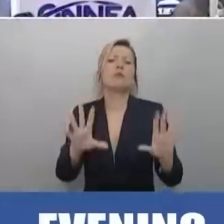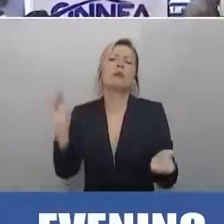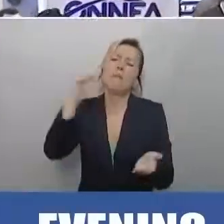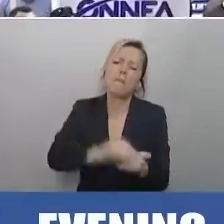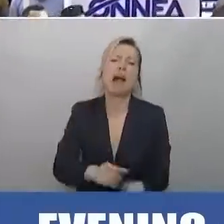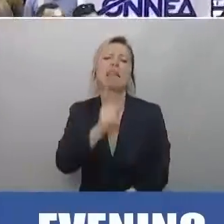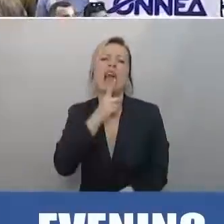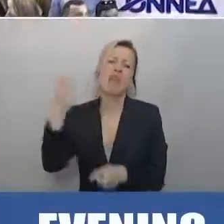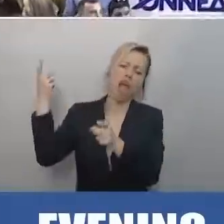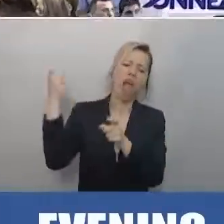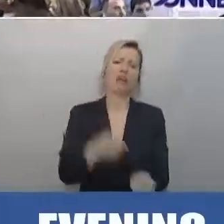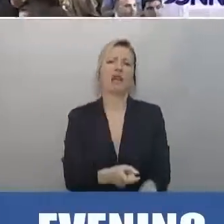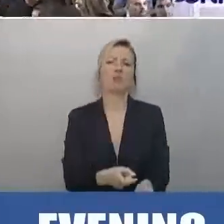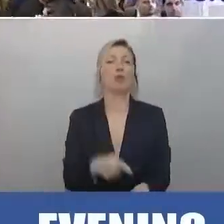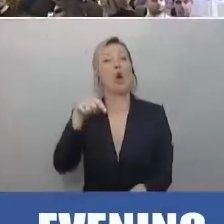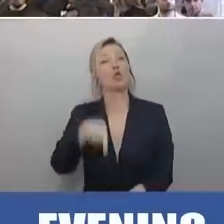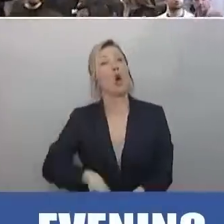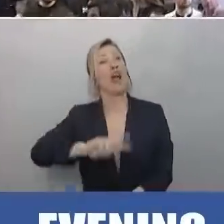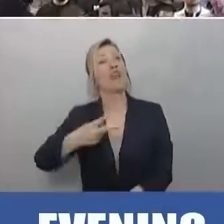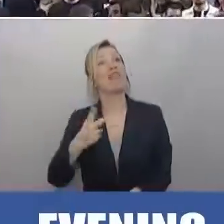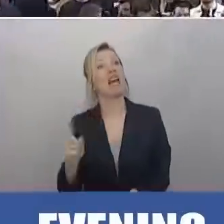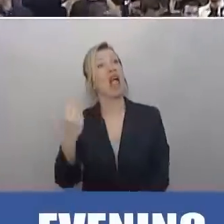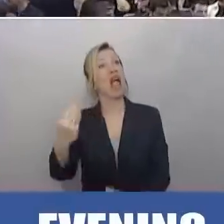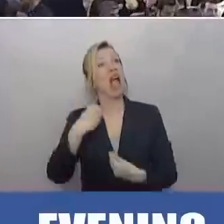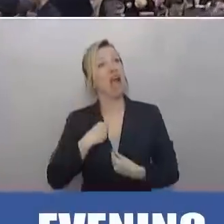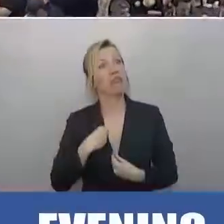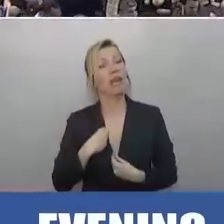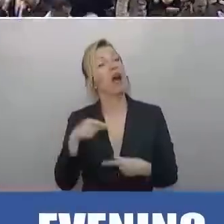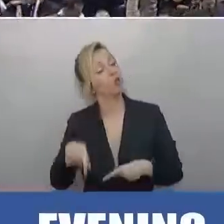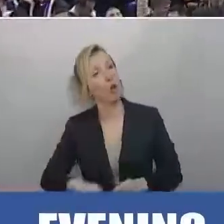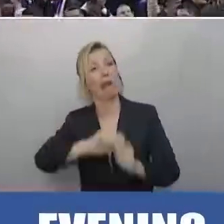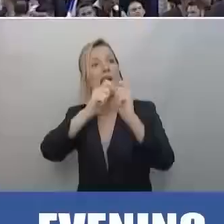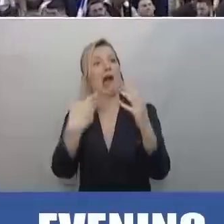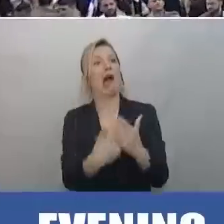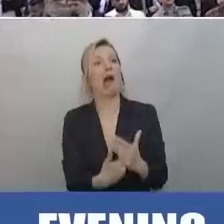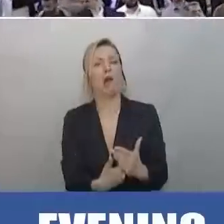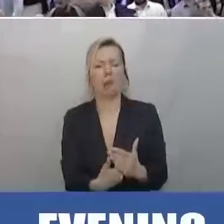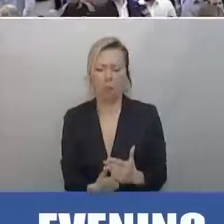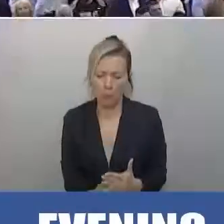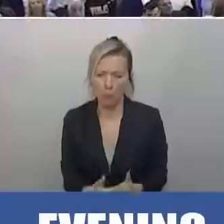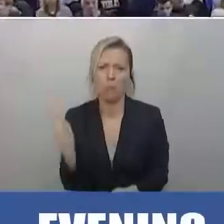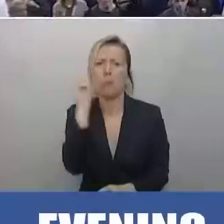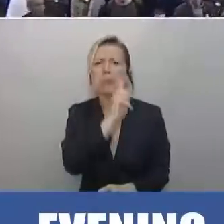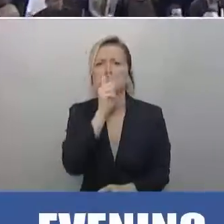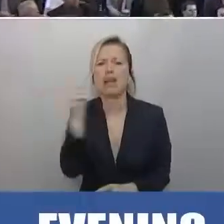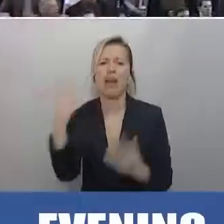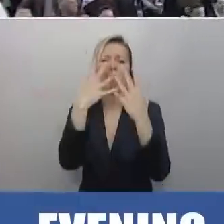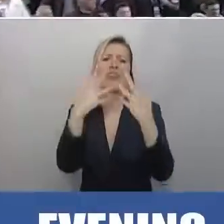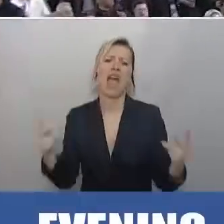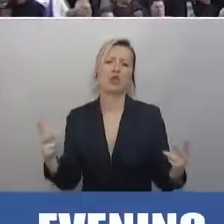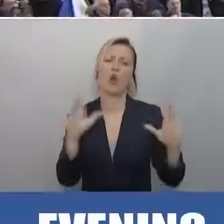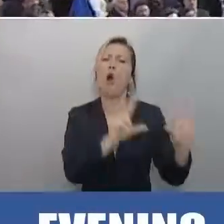ότι η δεύτερη φορά θα είναι αλλιώς. Υποκριτής της ηθικής, όπως έδειξε και η υπόθεση του